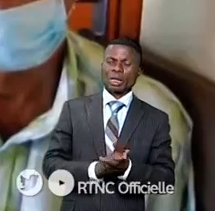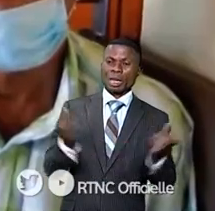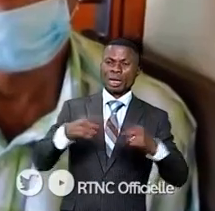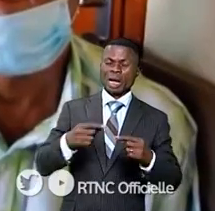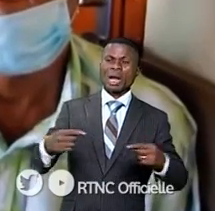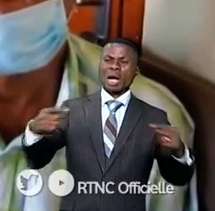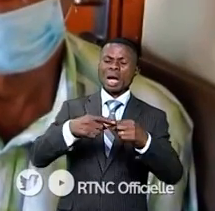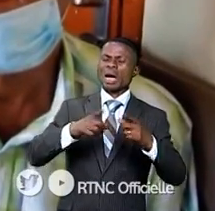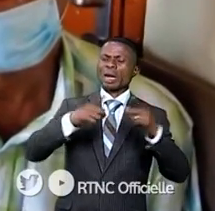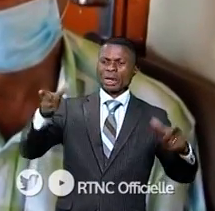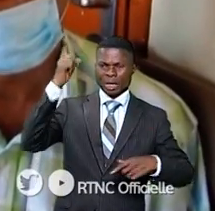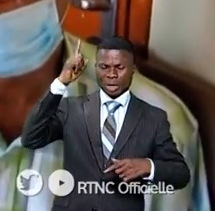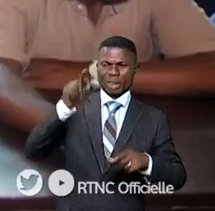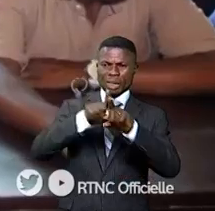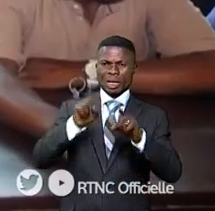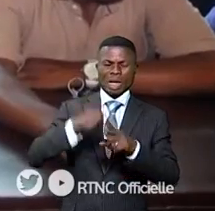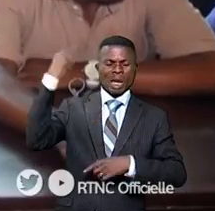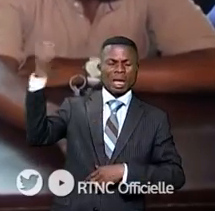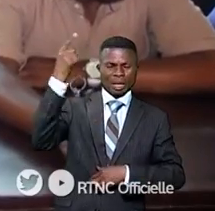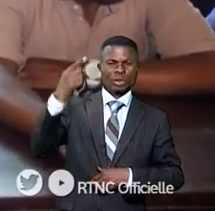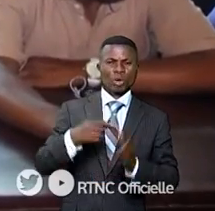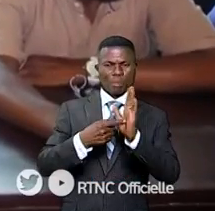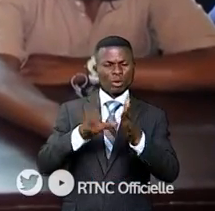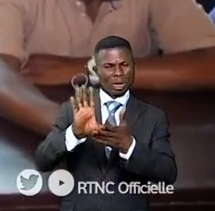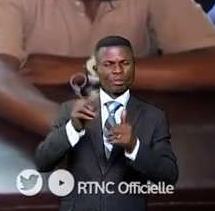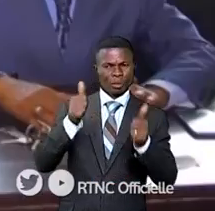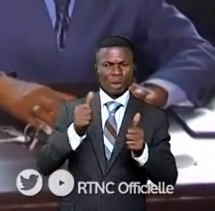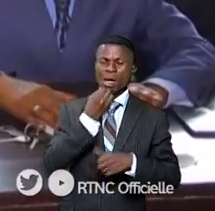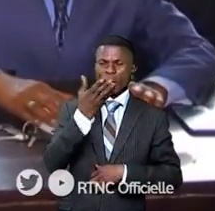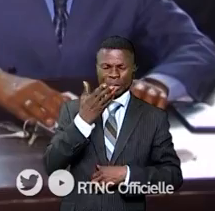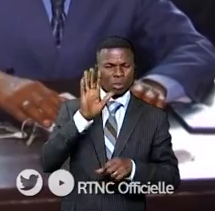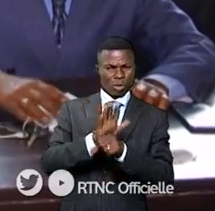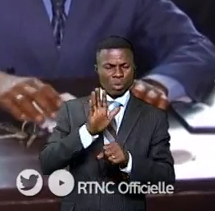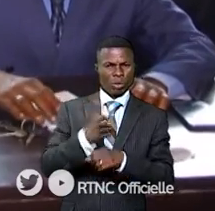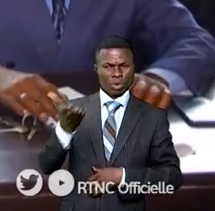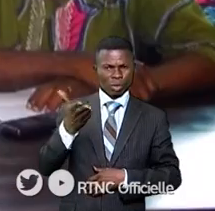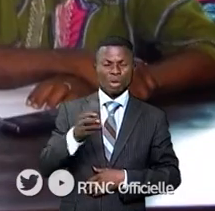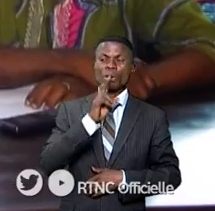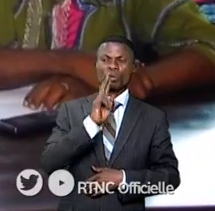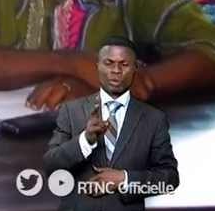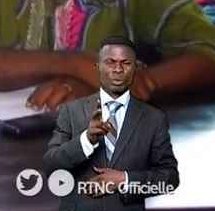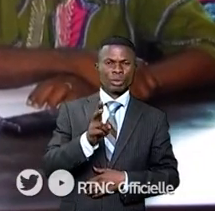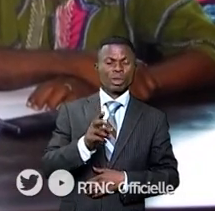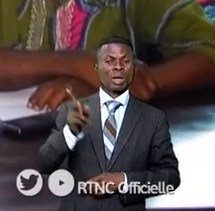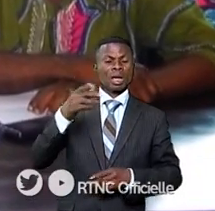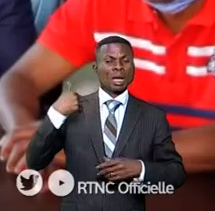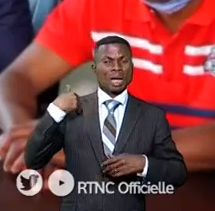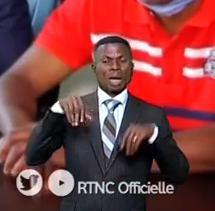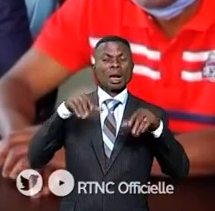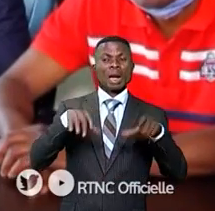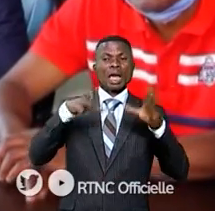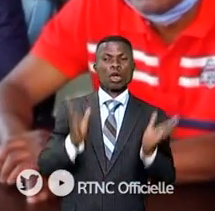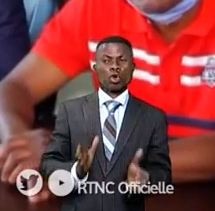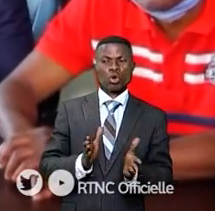grands événements, même des portées internationales. Les exemples sont légion. Sincèrement, le public congolais et